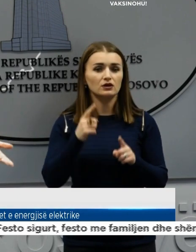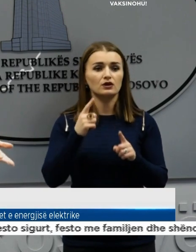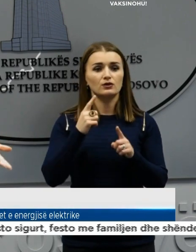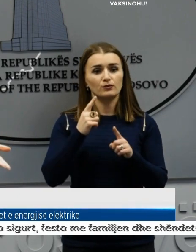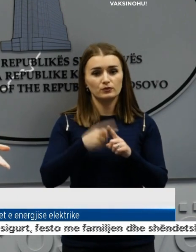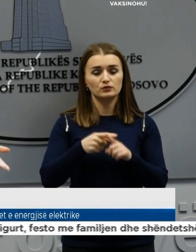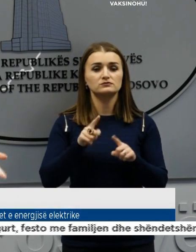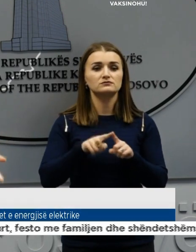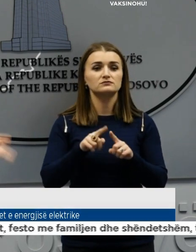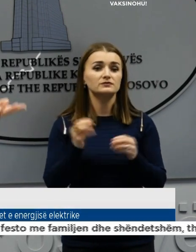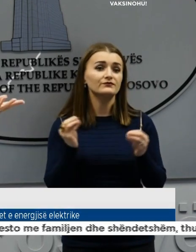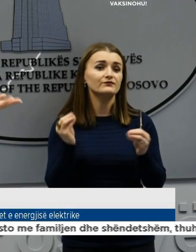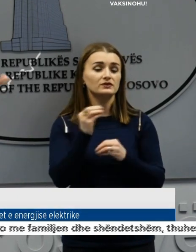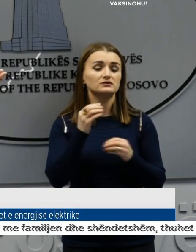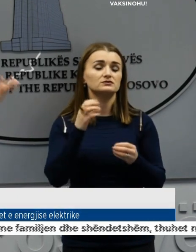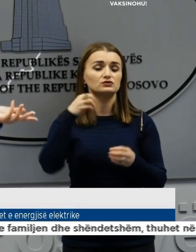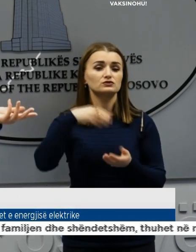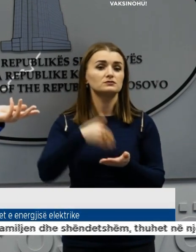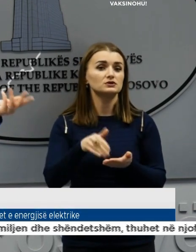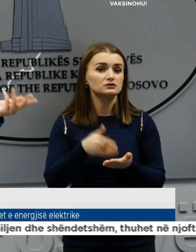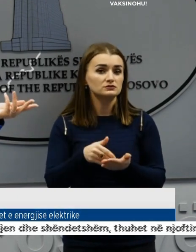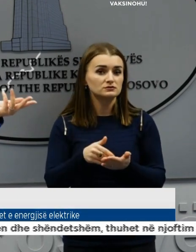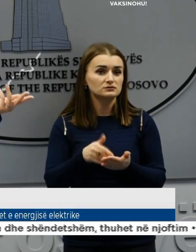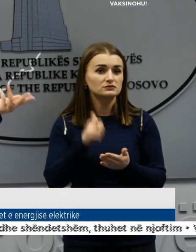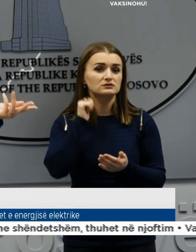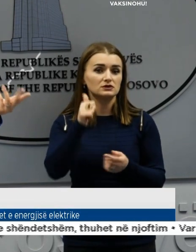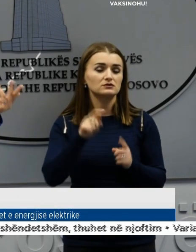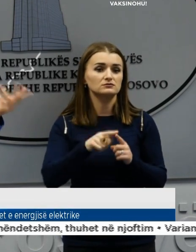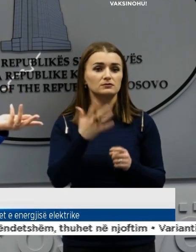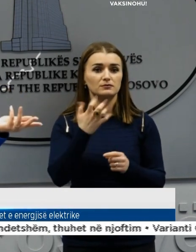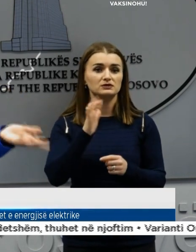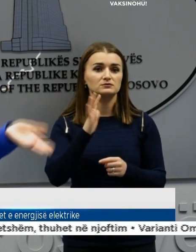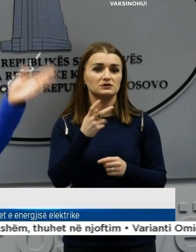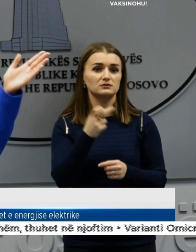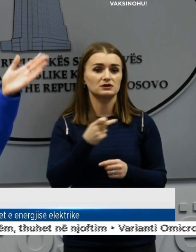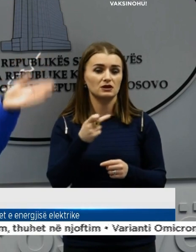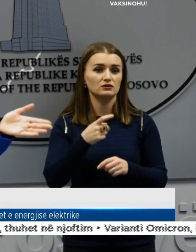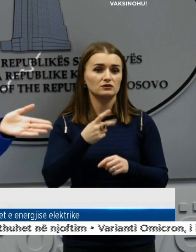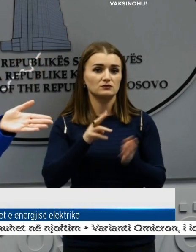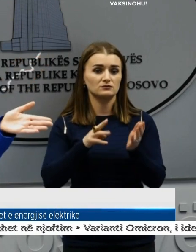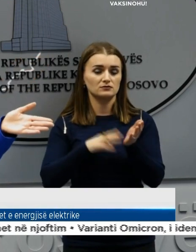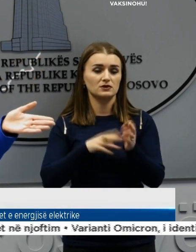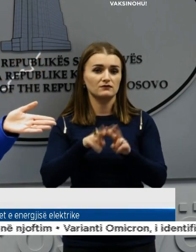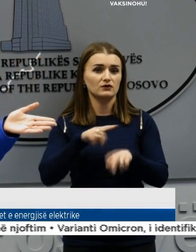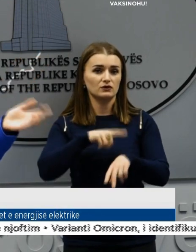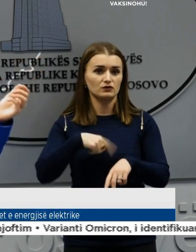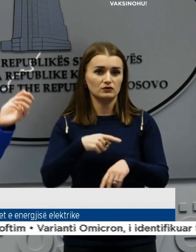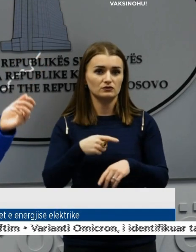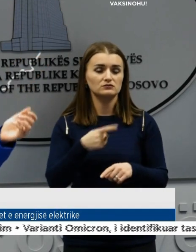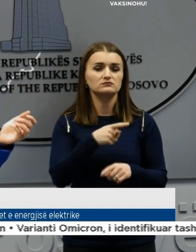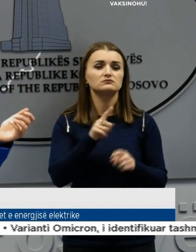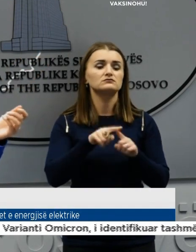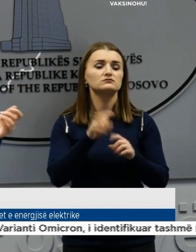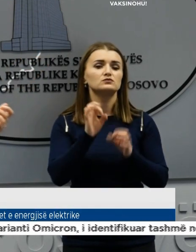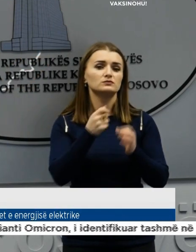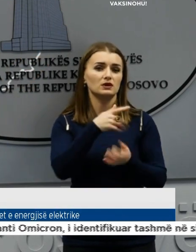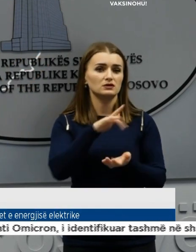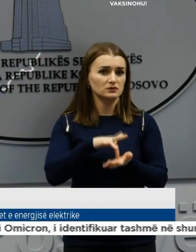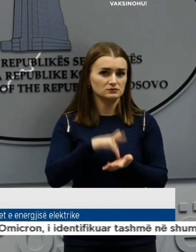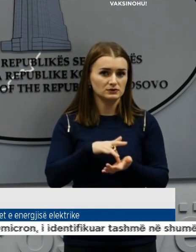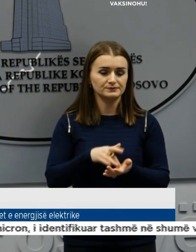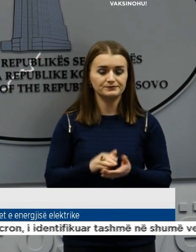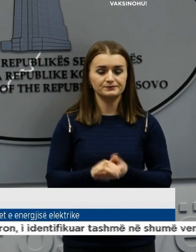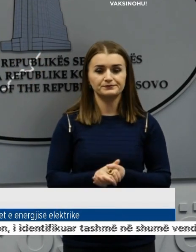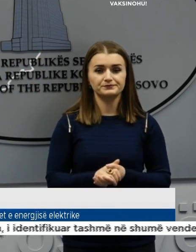energji elektrike kanë arritur deri në 515 euro. Këto janë çmime mesatare. Dhe më thëmë, kemi tani më një